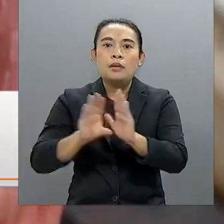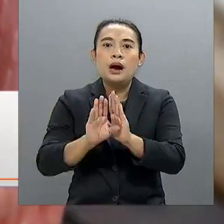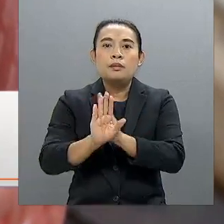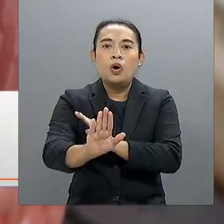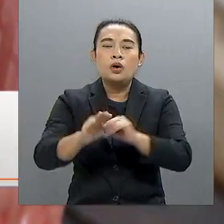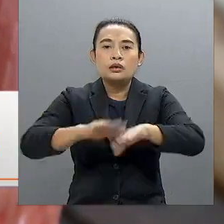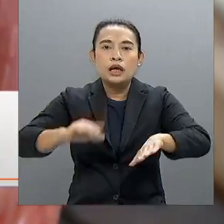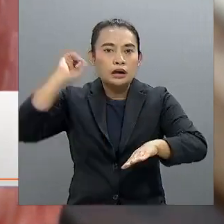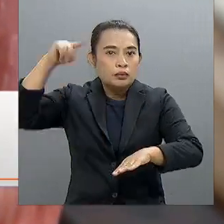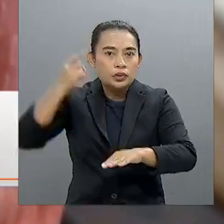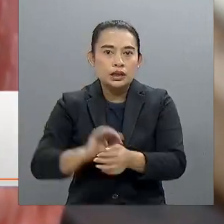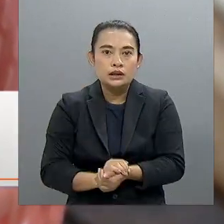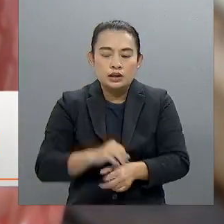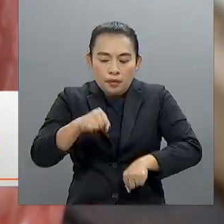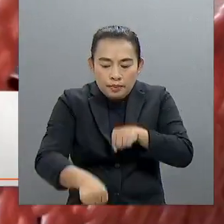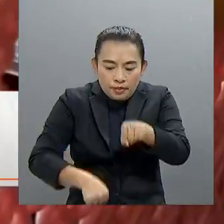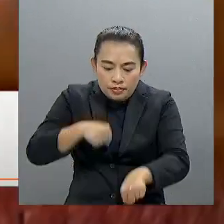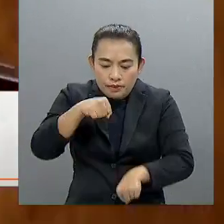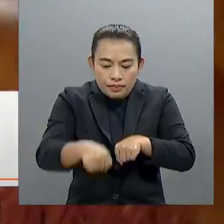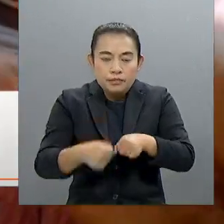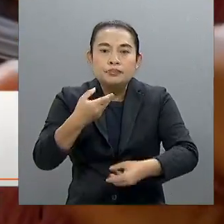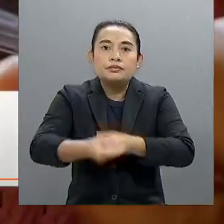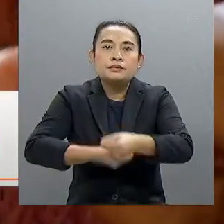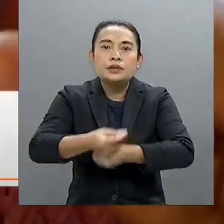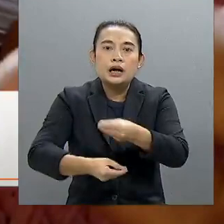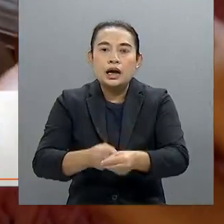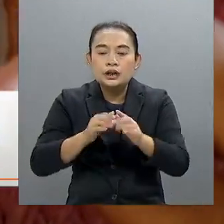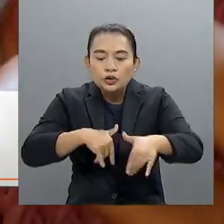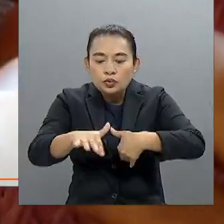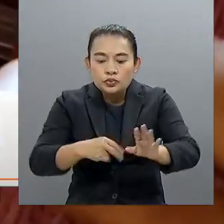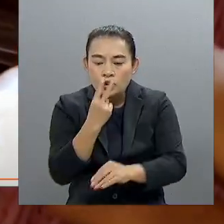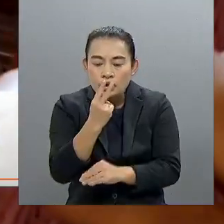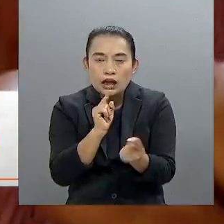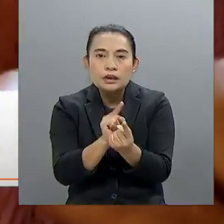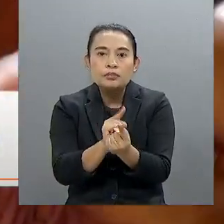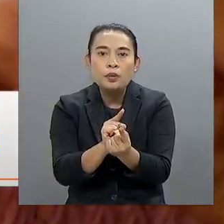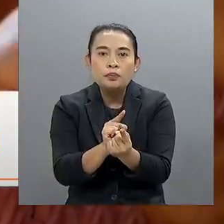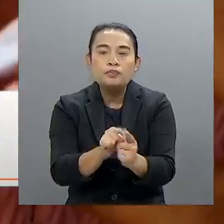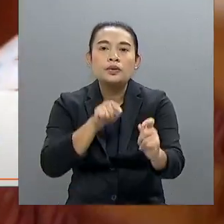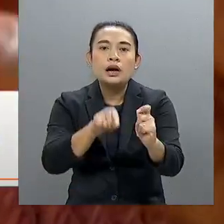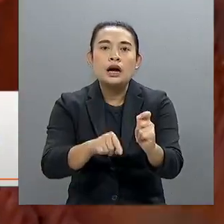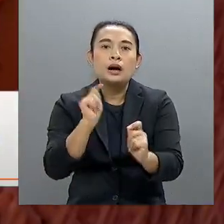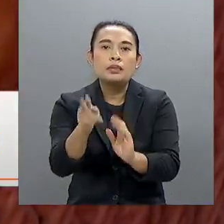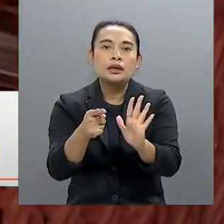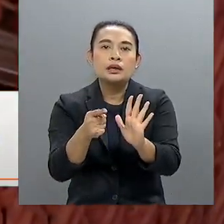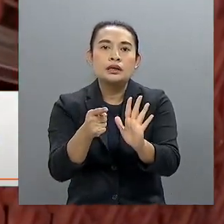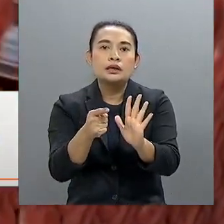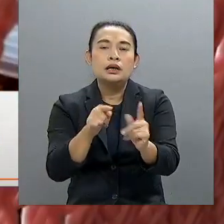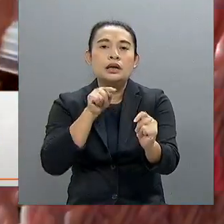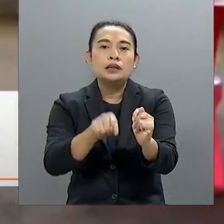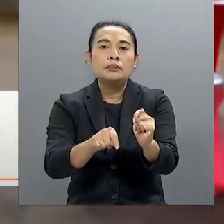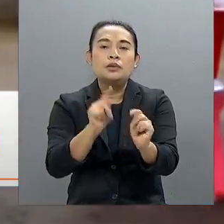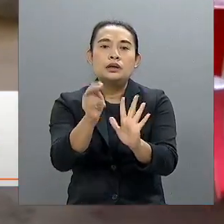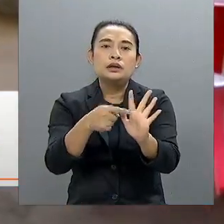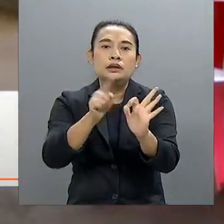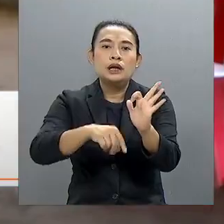ำลัปัจารรยานเป็ภาพทคุนเคยของชาวบ้านตามหมู่บานต่างๆ ในอำเภอ ขอภายนะ ตามบถ้าโรงอำเภอวิ